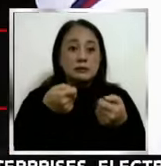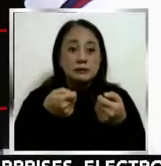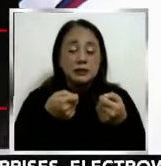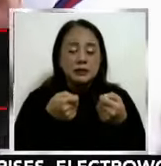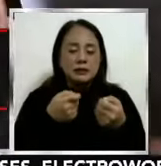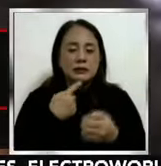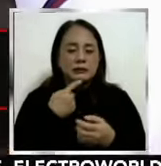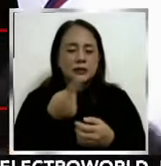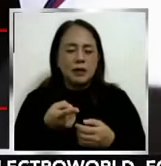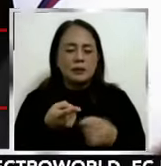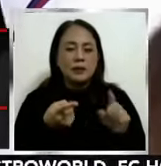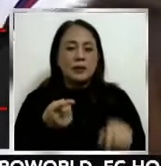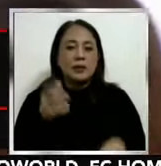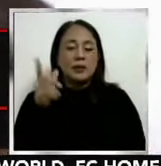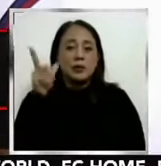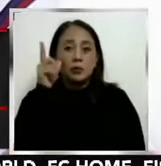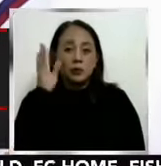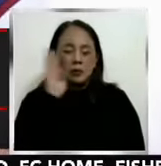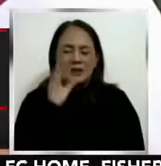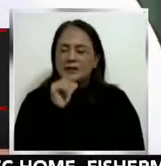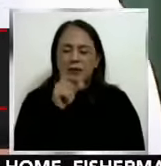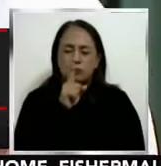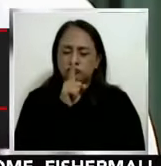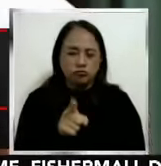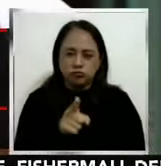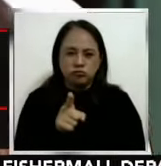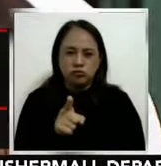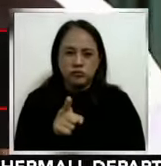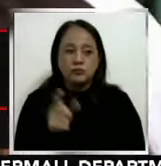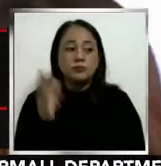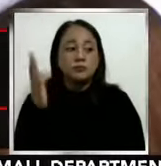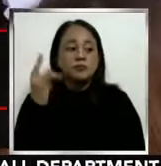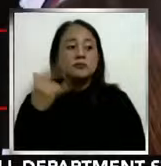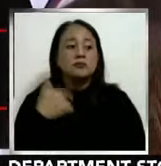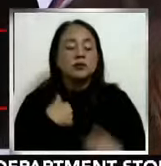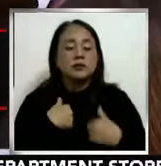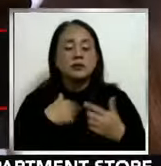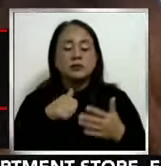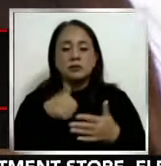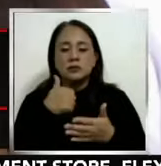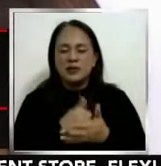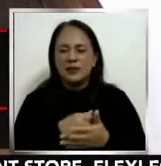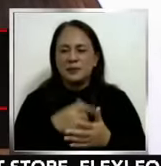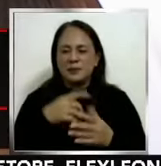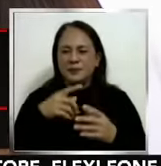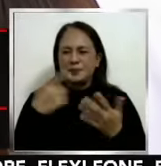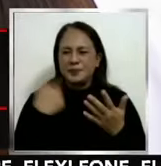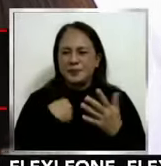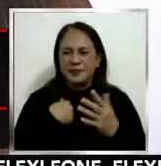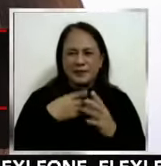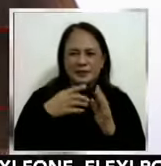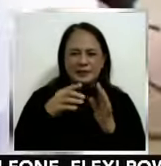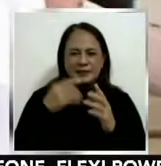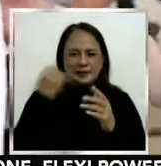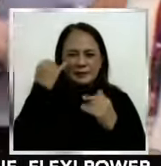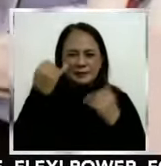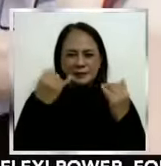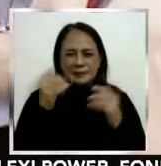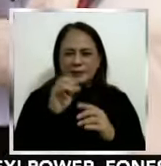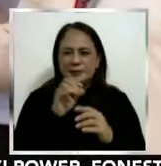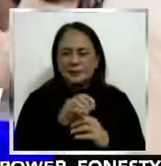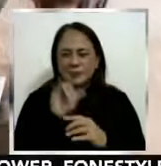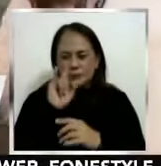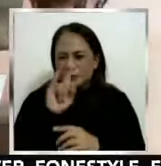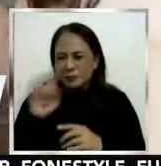Bersamin na hindi totoo ang usapin na tinawag niyang black propaganda. Nauna na ring pinabulaanan ng Presidential